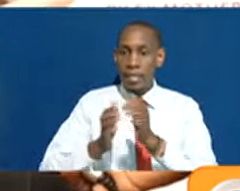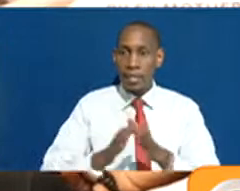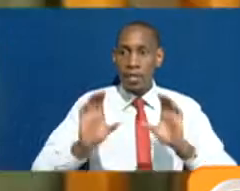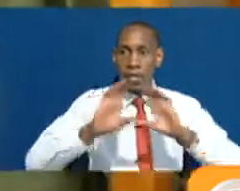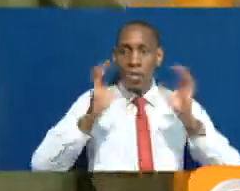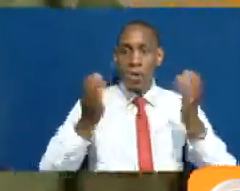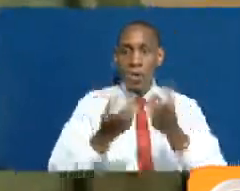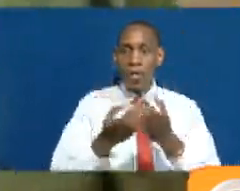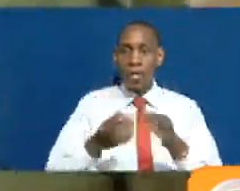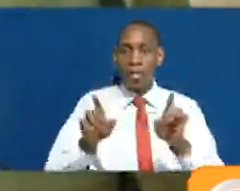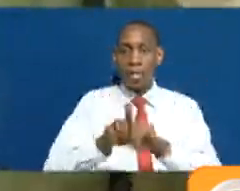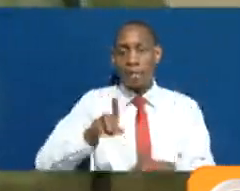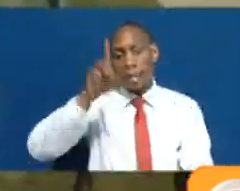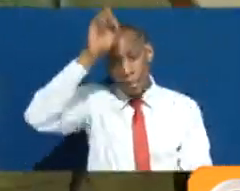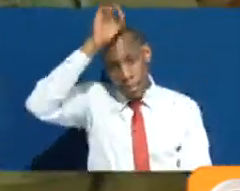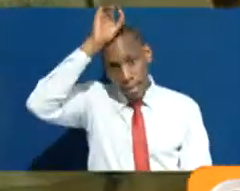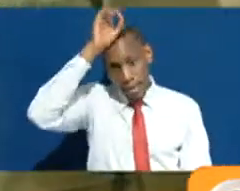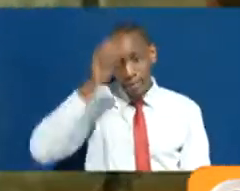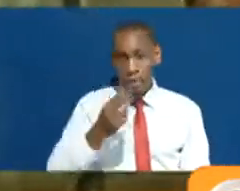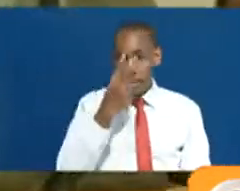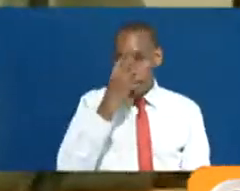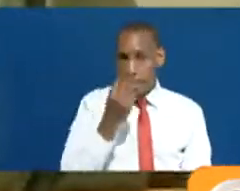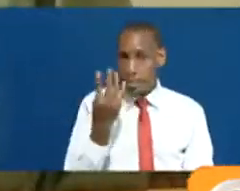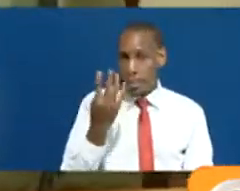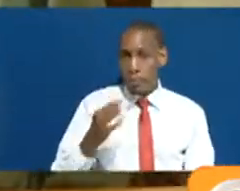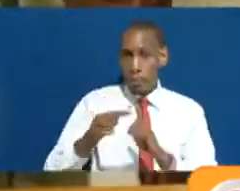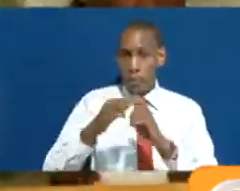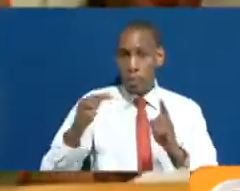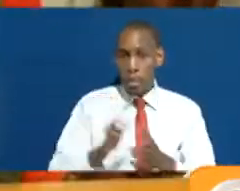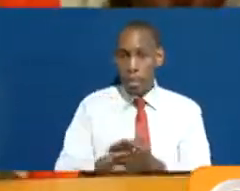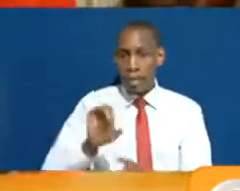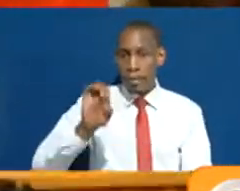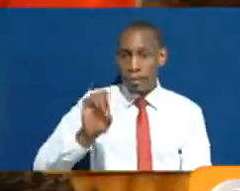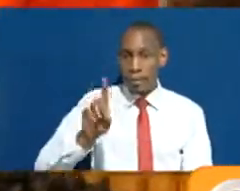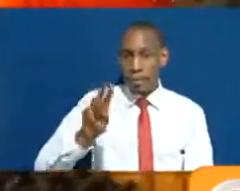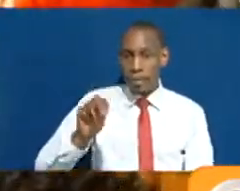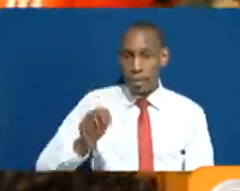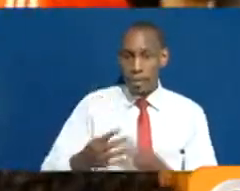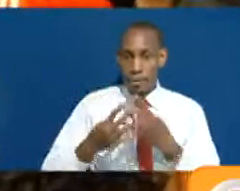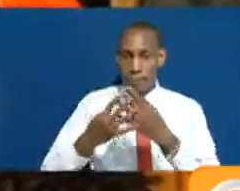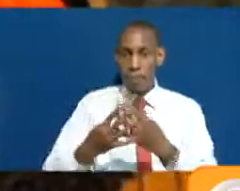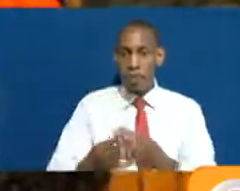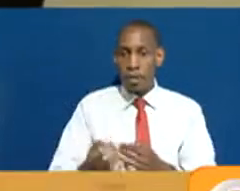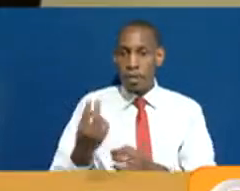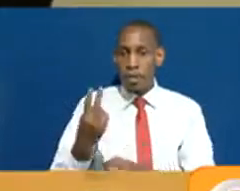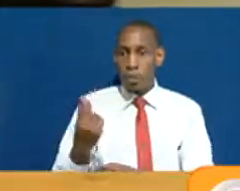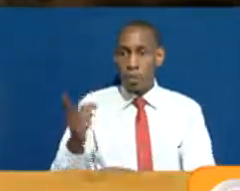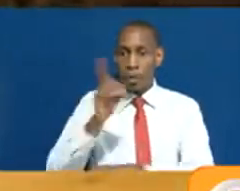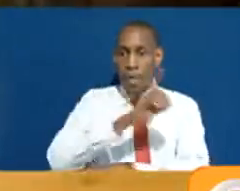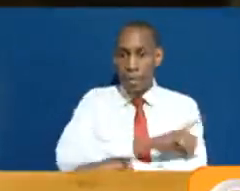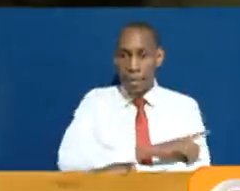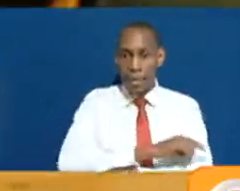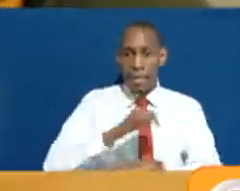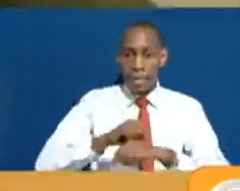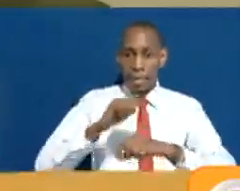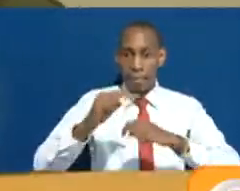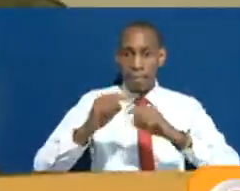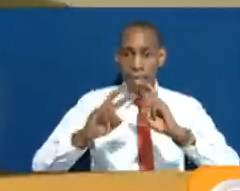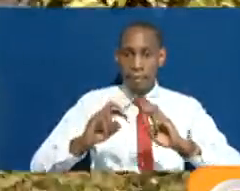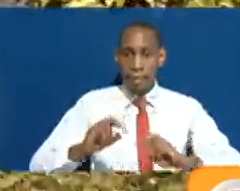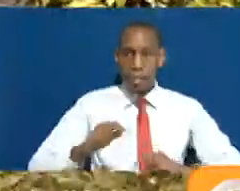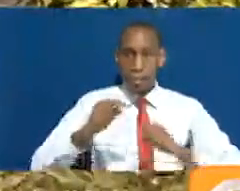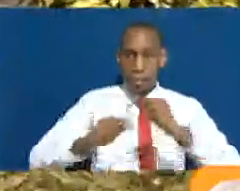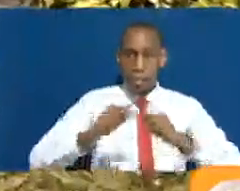a village. Washukiwa wanne wa mauaji ya Chiloba wanazuiliwa kwa muda wa siku 21 huku uchunguzi